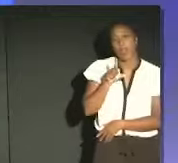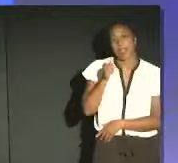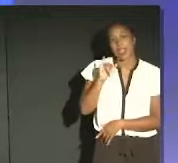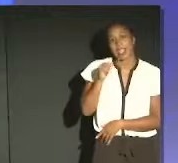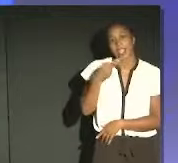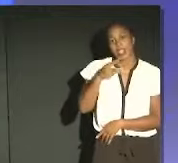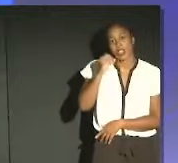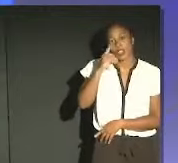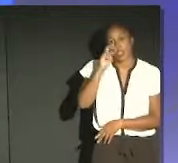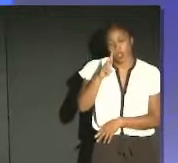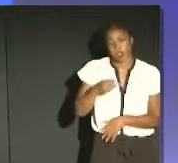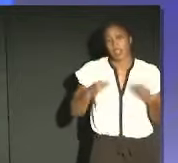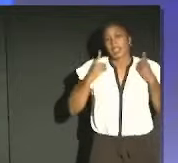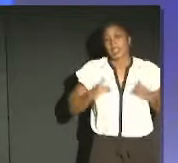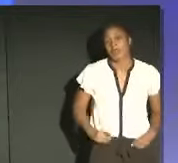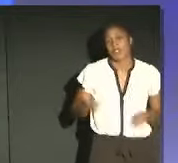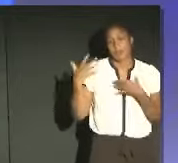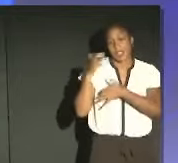la